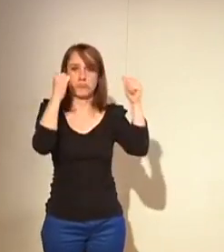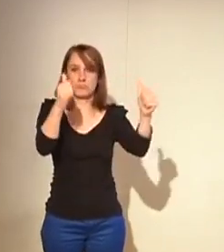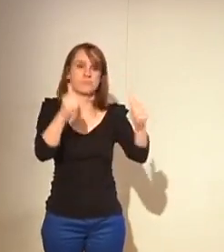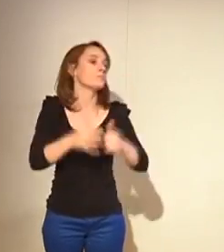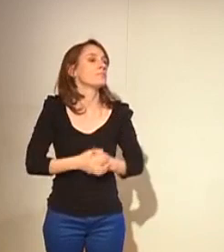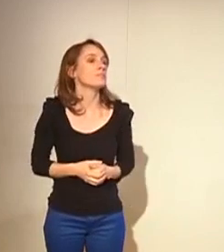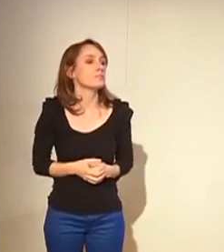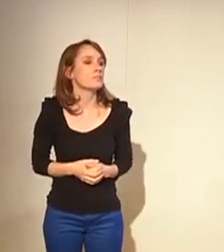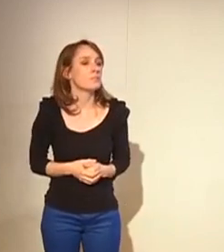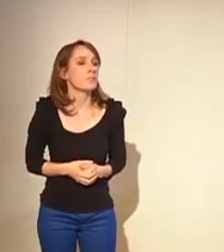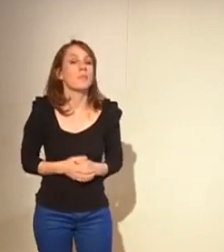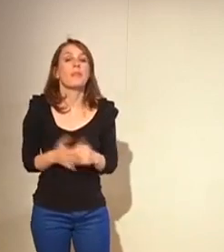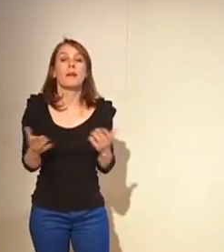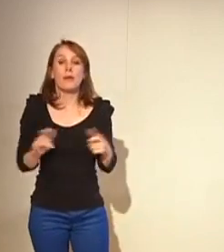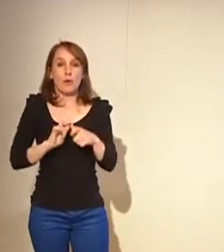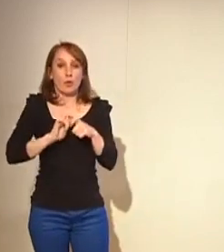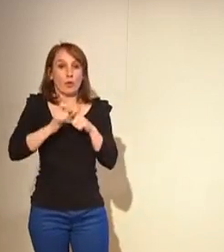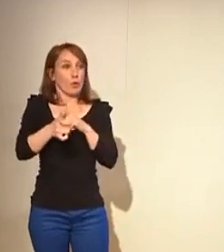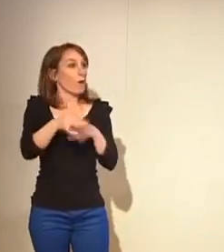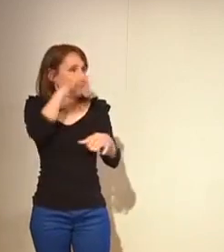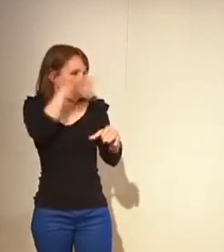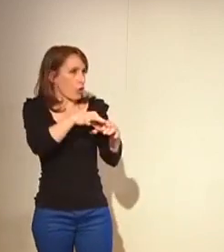bien donc on passe au